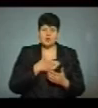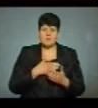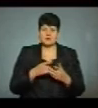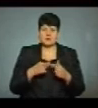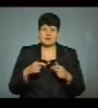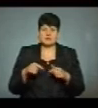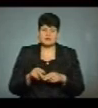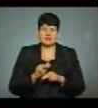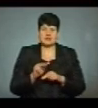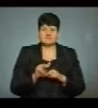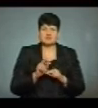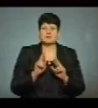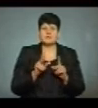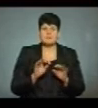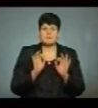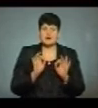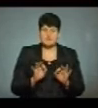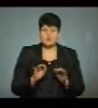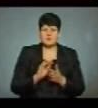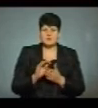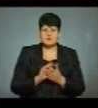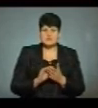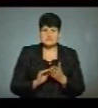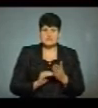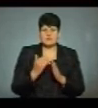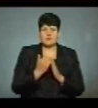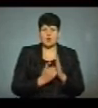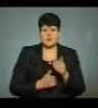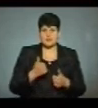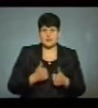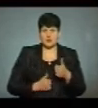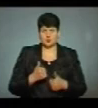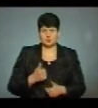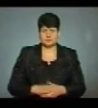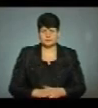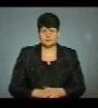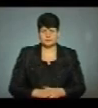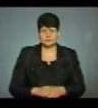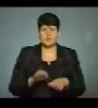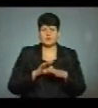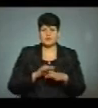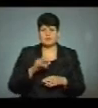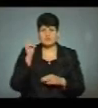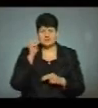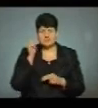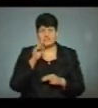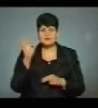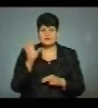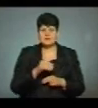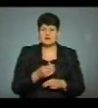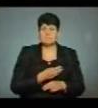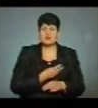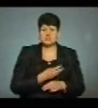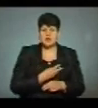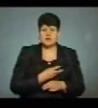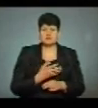організацій навчатимуть, як правильно писати програми для конкурсу. Проведемо навчання для усіх бажаючих інститутів